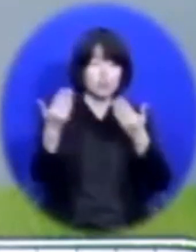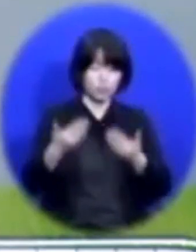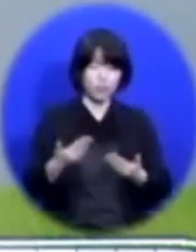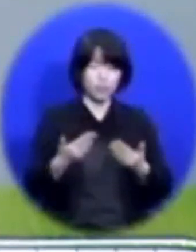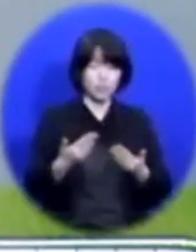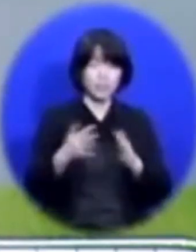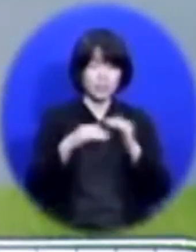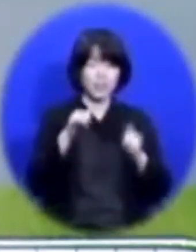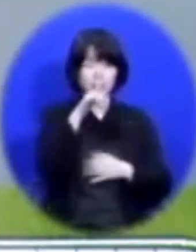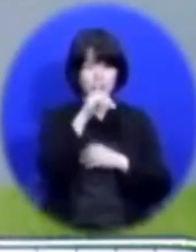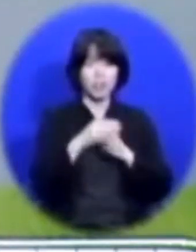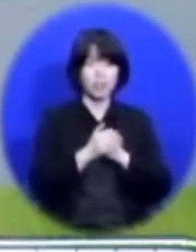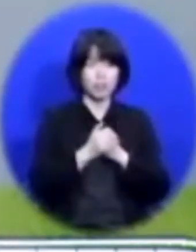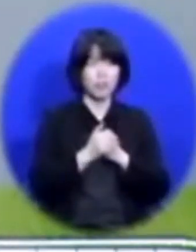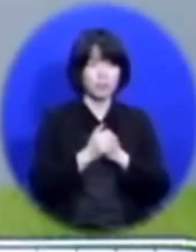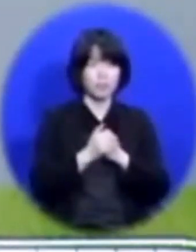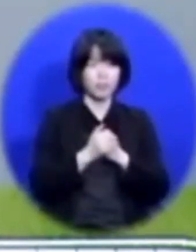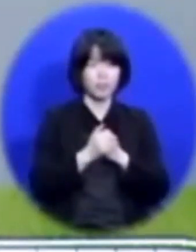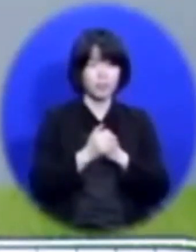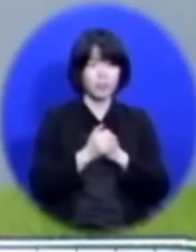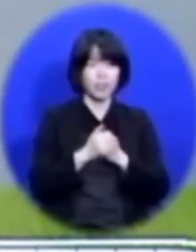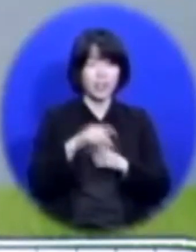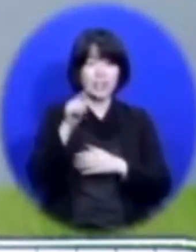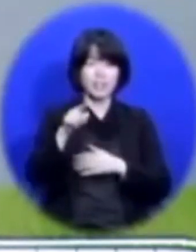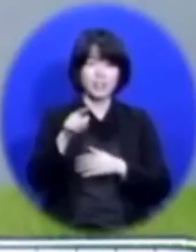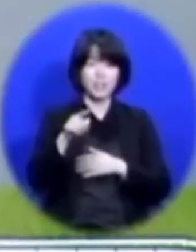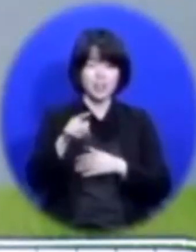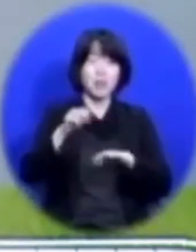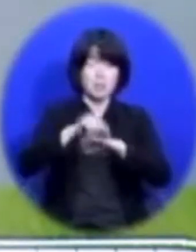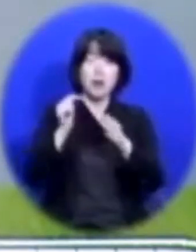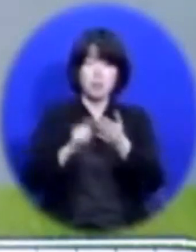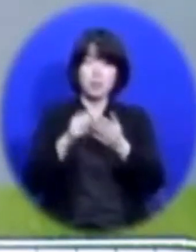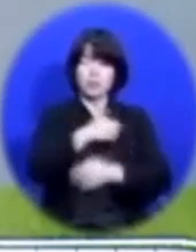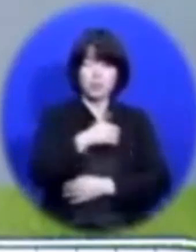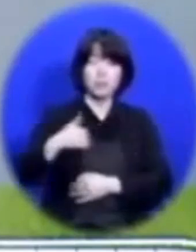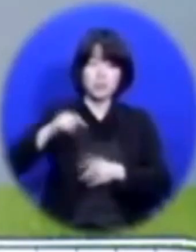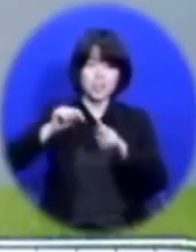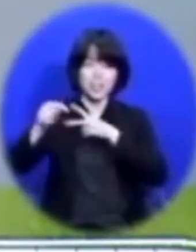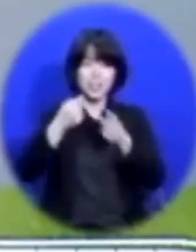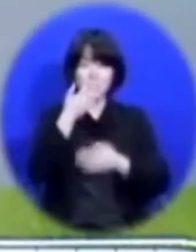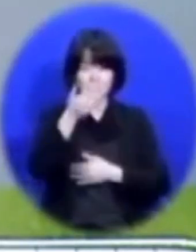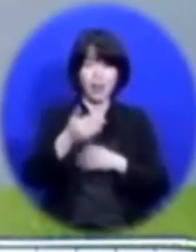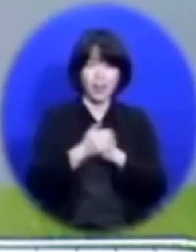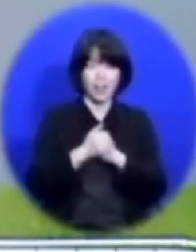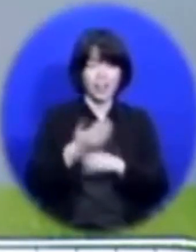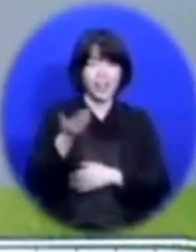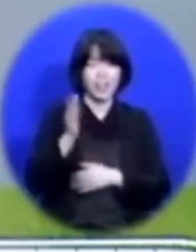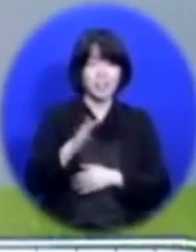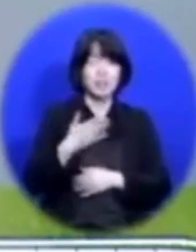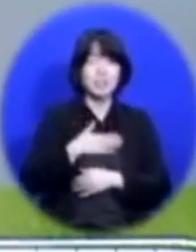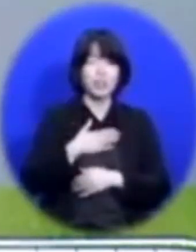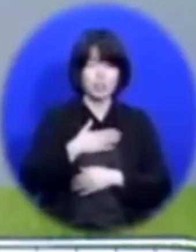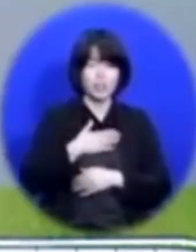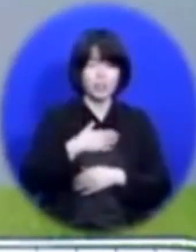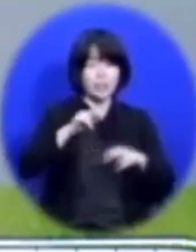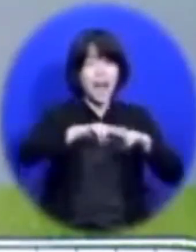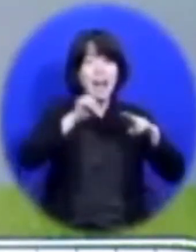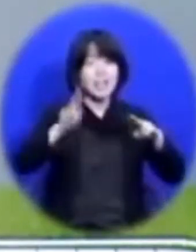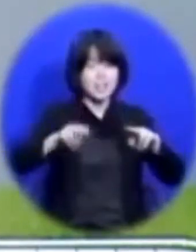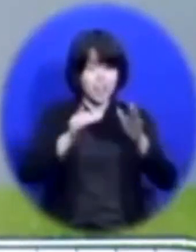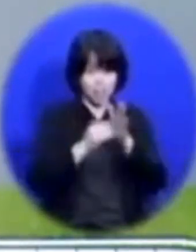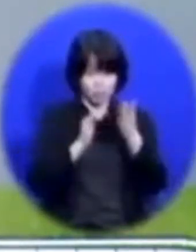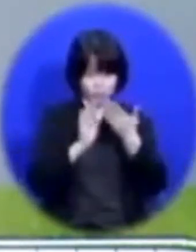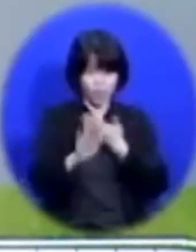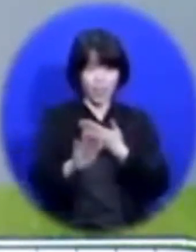그래서저는그의심정을충분히이해합니다 .은퇴후